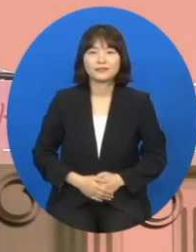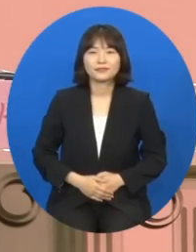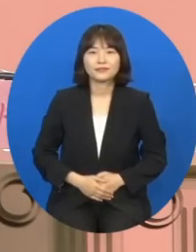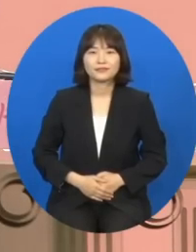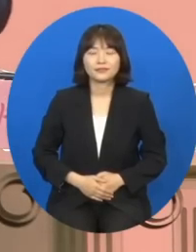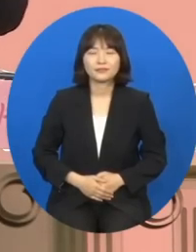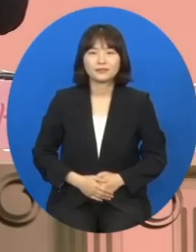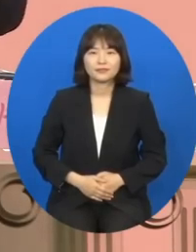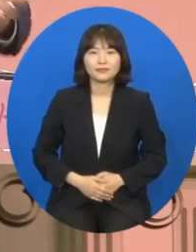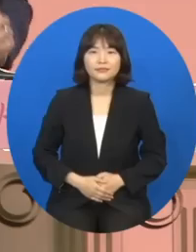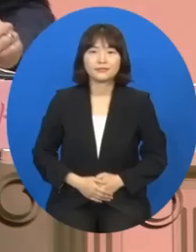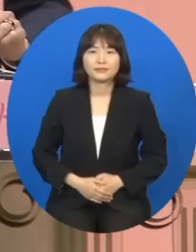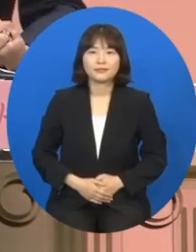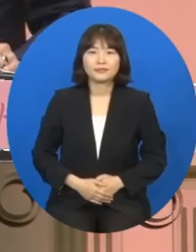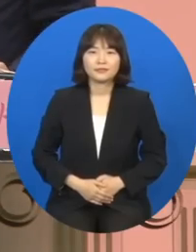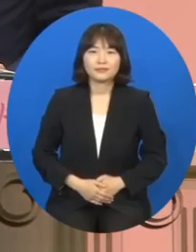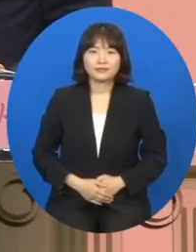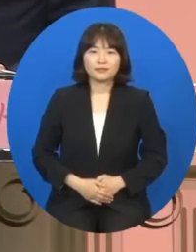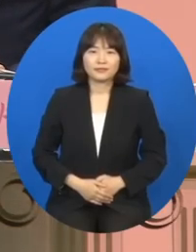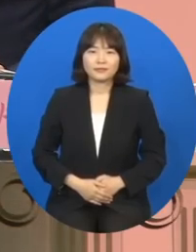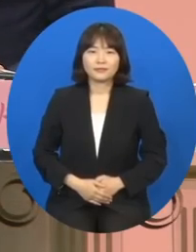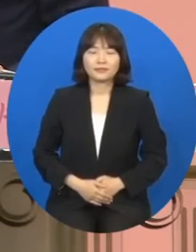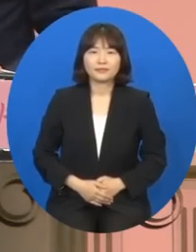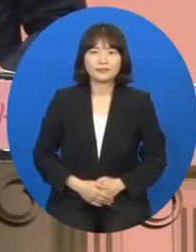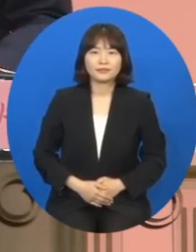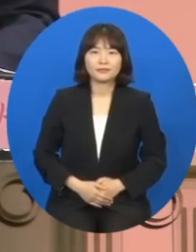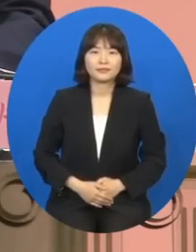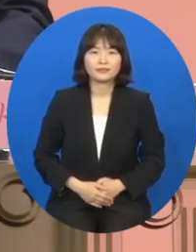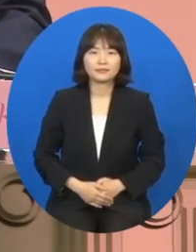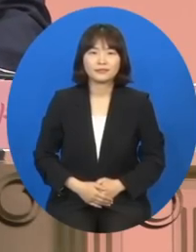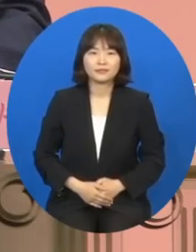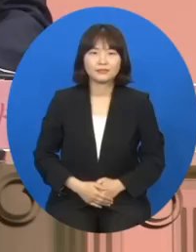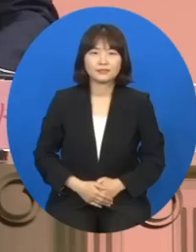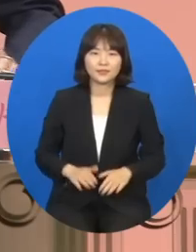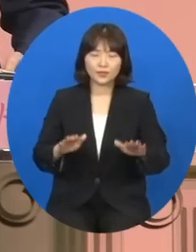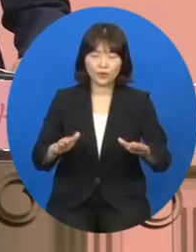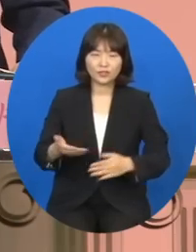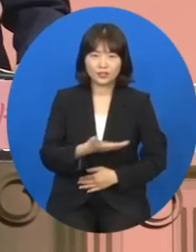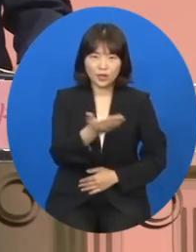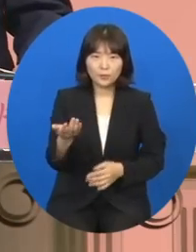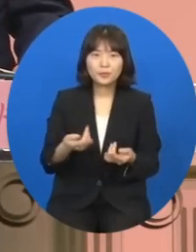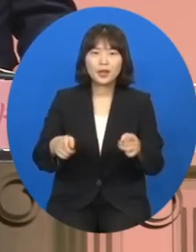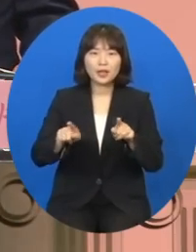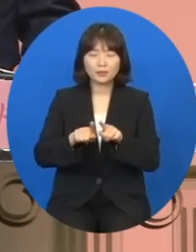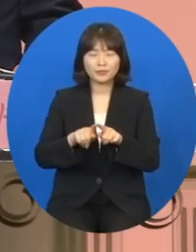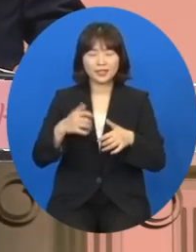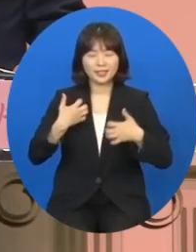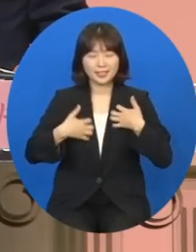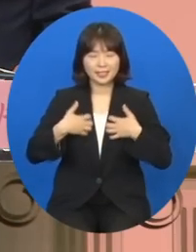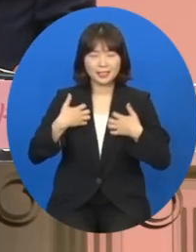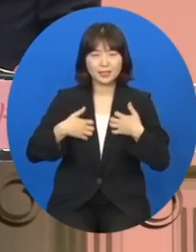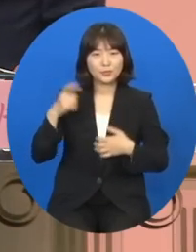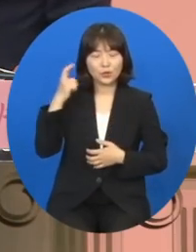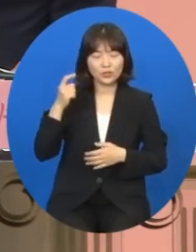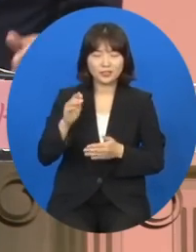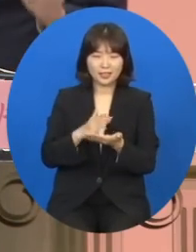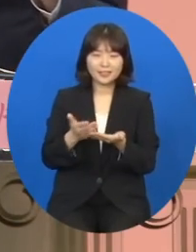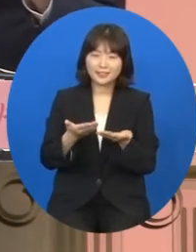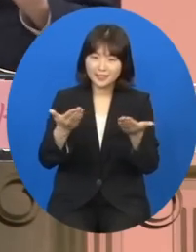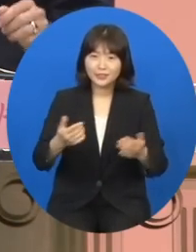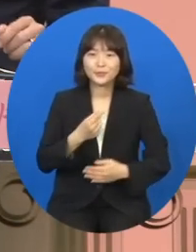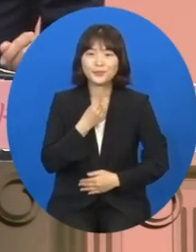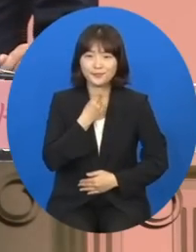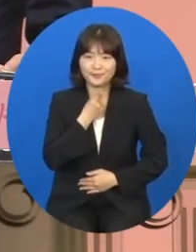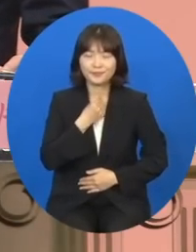isla exid 인간 나오 쓰면 즉 쉐어 최대 오늘 여러분과 함께 아주 기쁜 소식을 나누려고 합니다